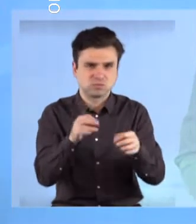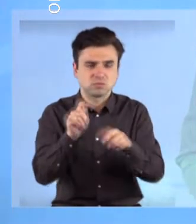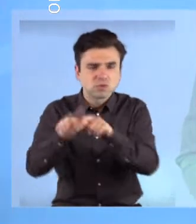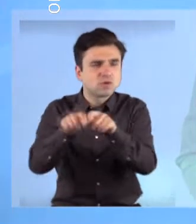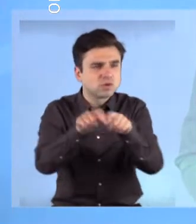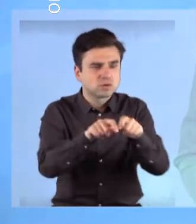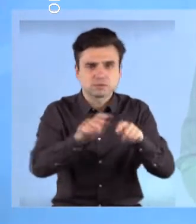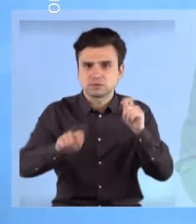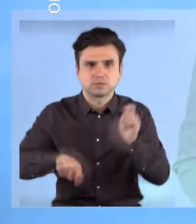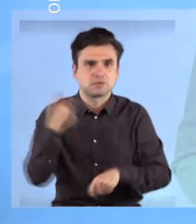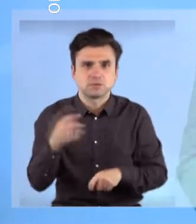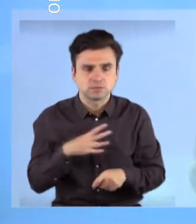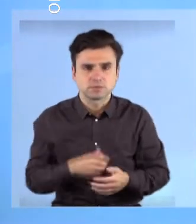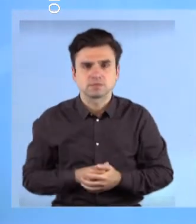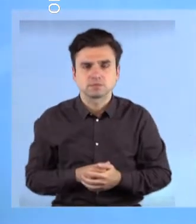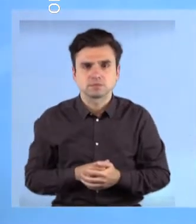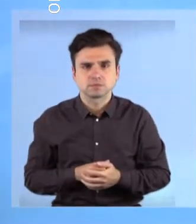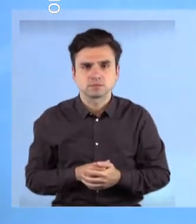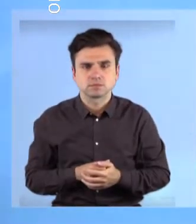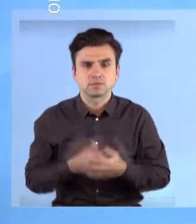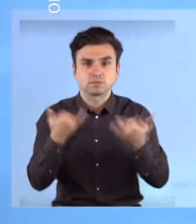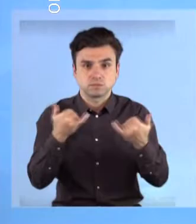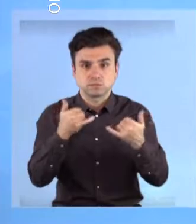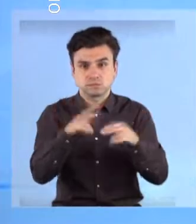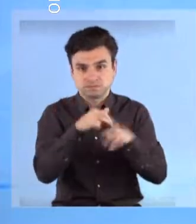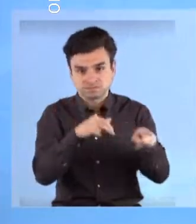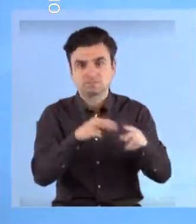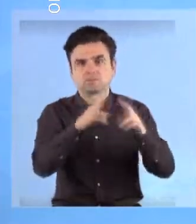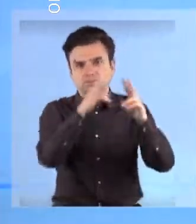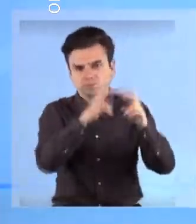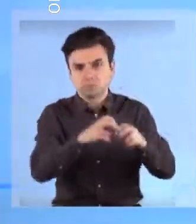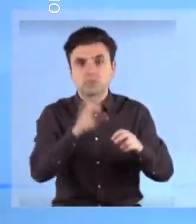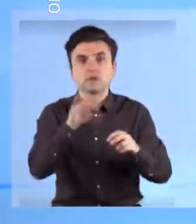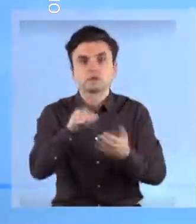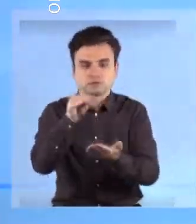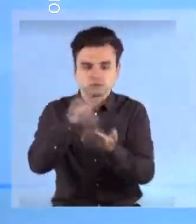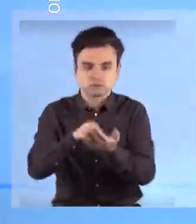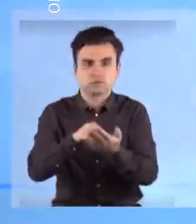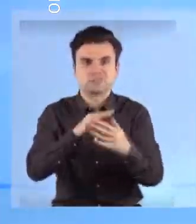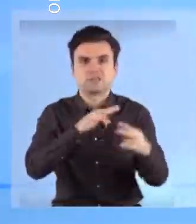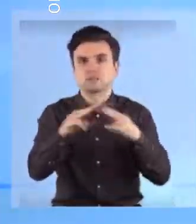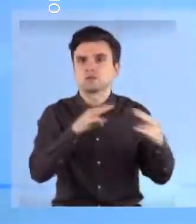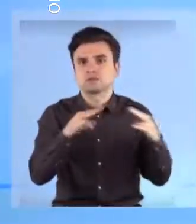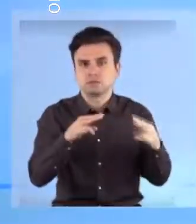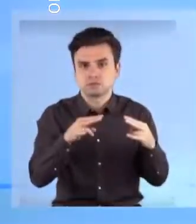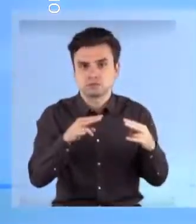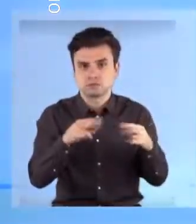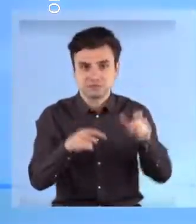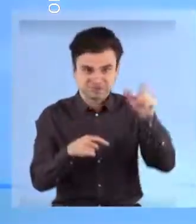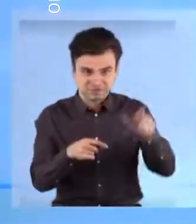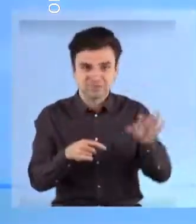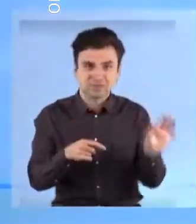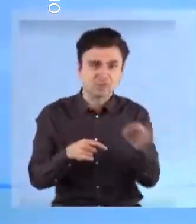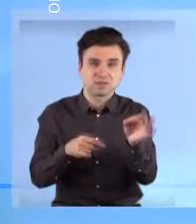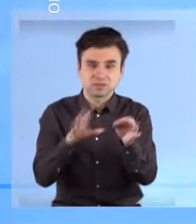похолоданнями мисливці вирушають на полювання. Воно, як екстремальне хобі, потребує серйозної підготовки. Цілий стос необхідних